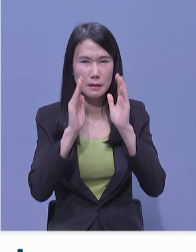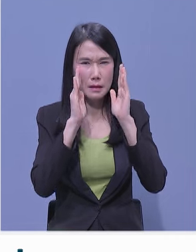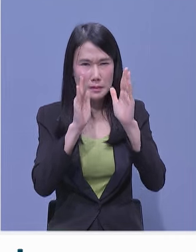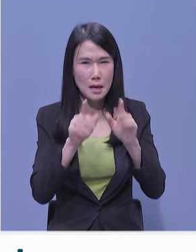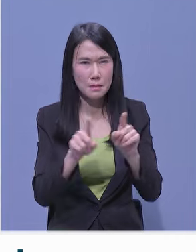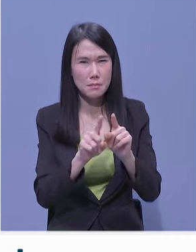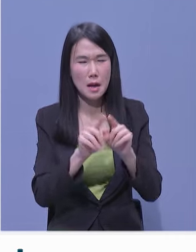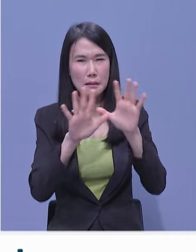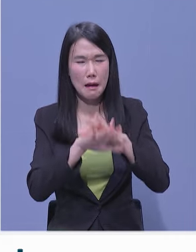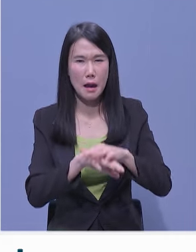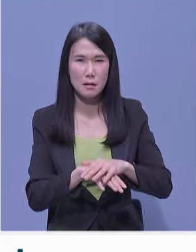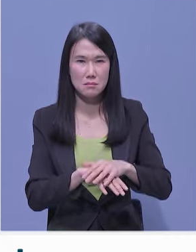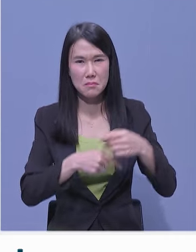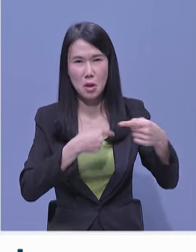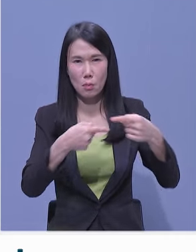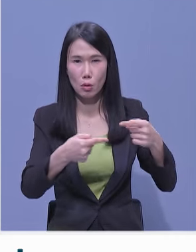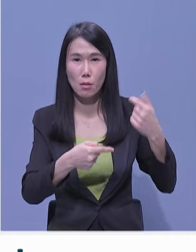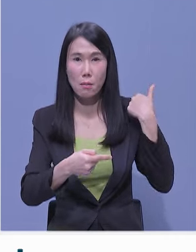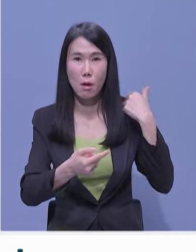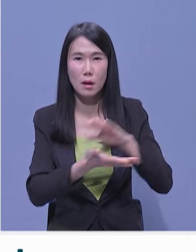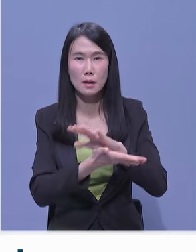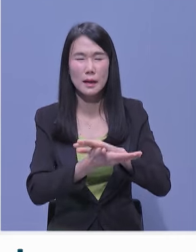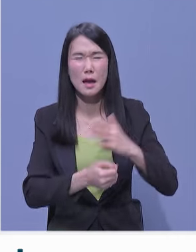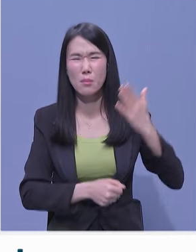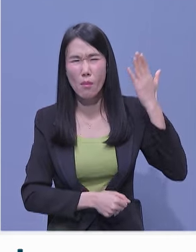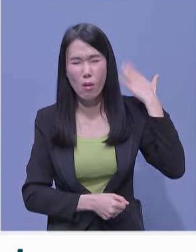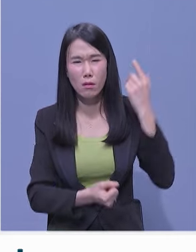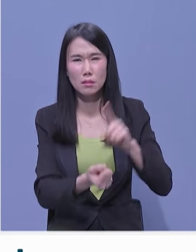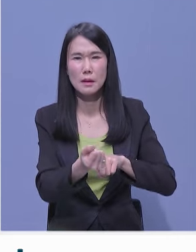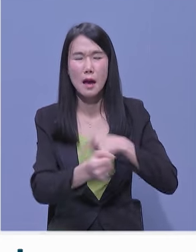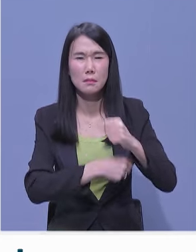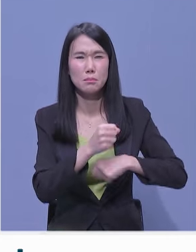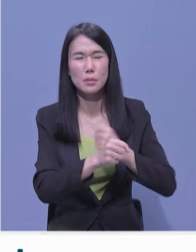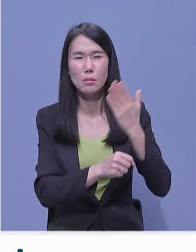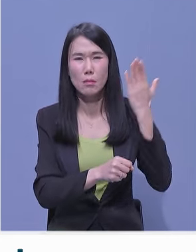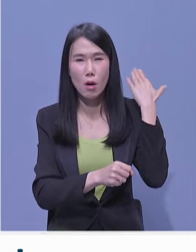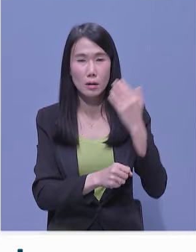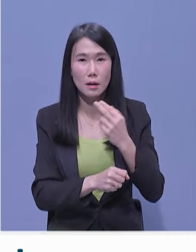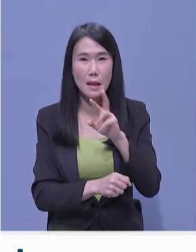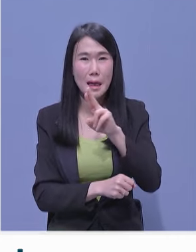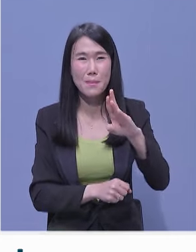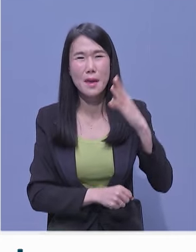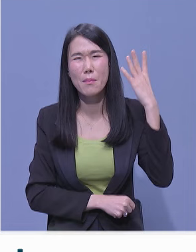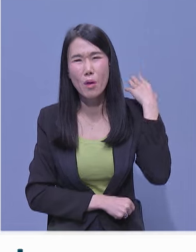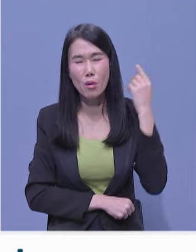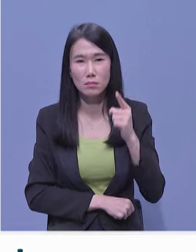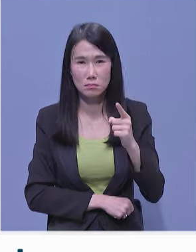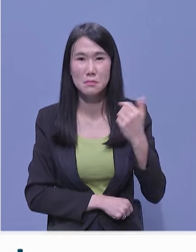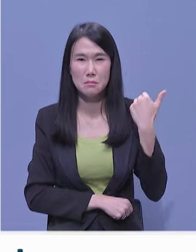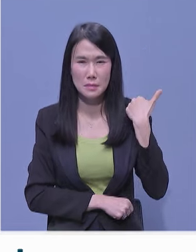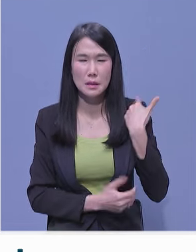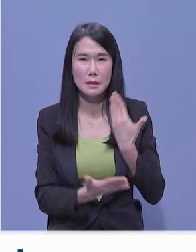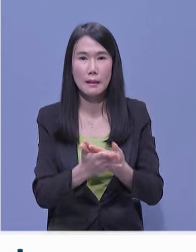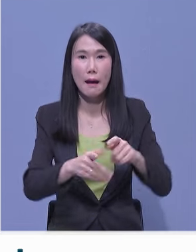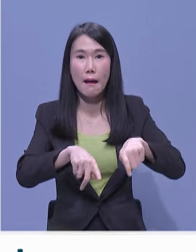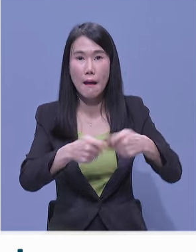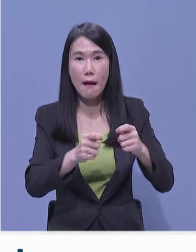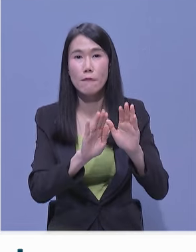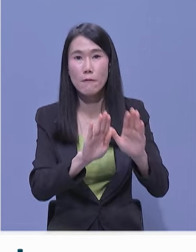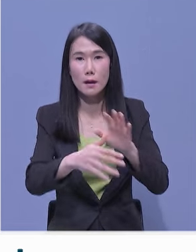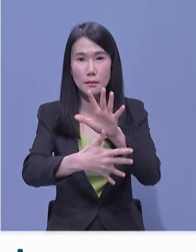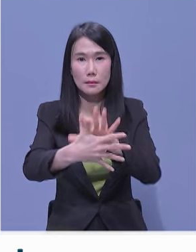ลบต่อกองทัพอืเพราะเป็นเอกสารเก่าหลายปีแล้วซึ่งดูได้จากระเบียบเก่าในอดีตมีการหักเงินฝากตาม